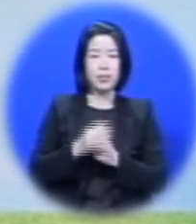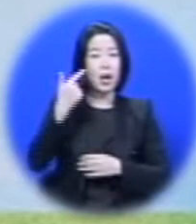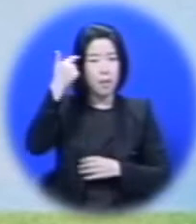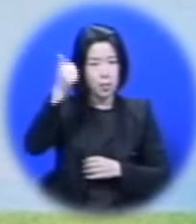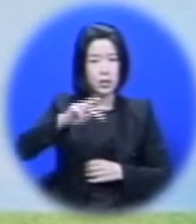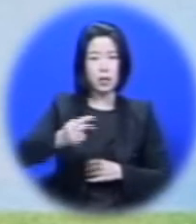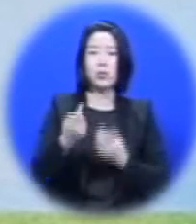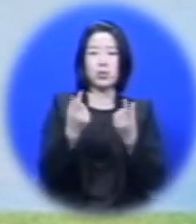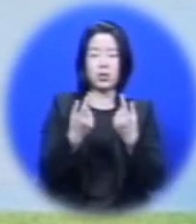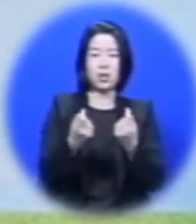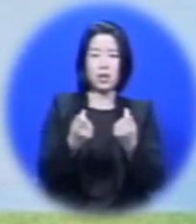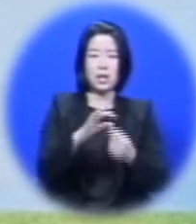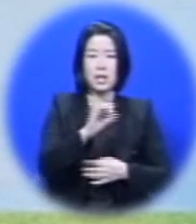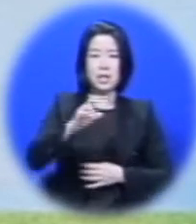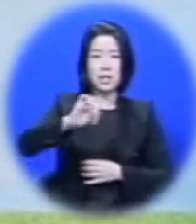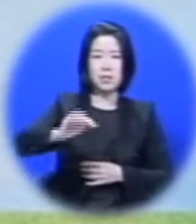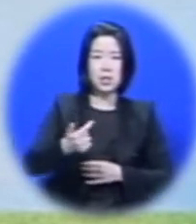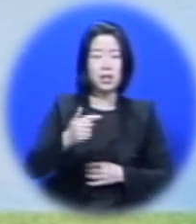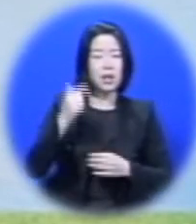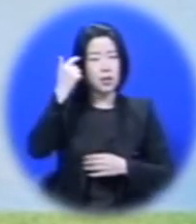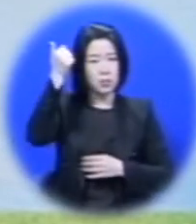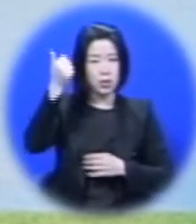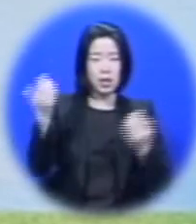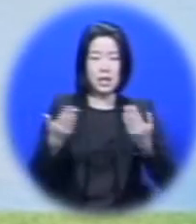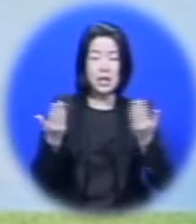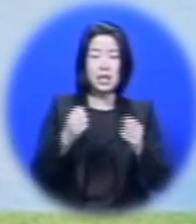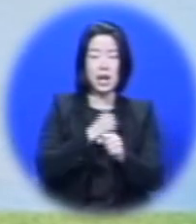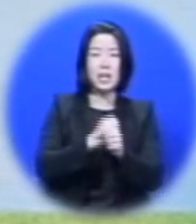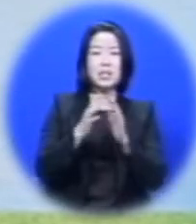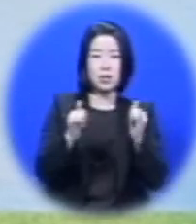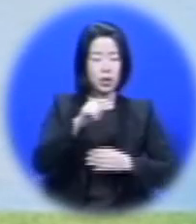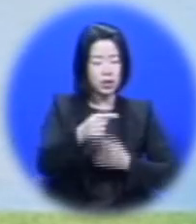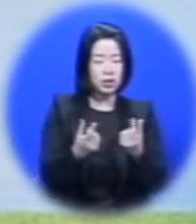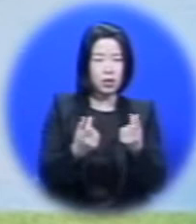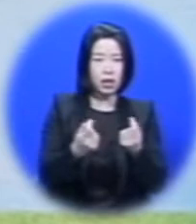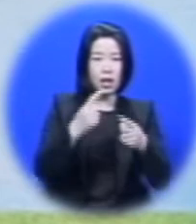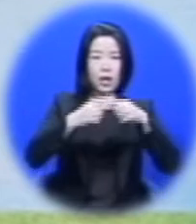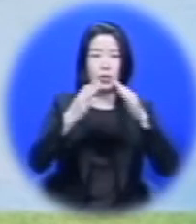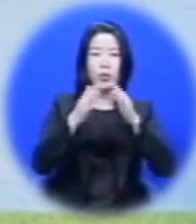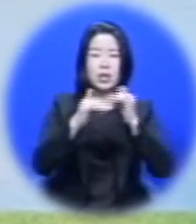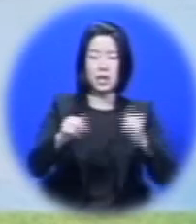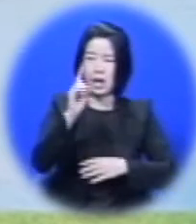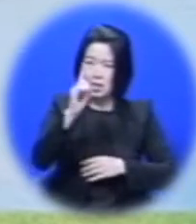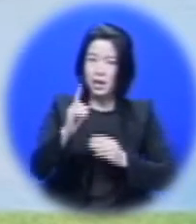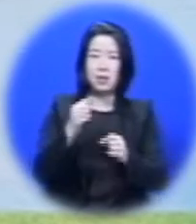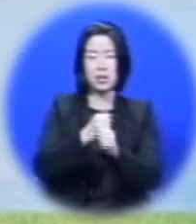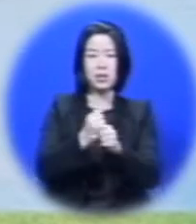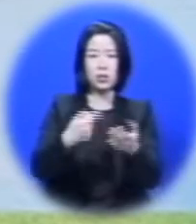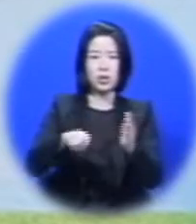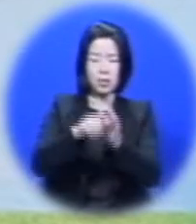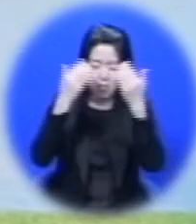목사들도 마찬가지라는 겁니다. 이민 목회를 하는 목사들도 그렇게 교인 한 사람 만들려고 어떻든지